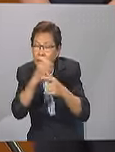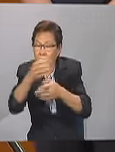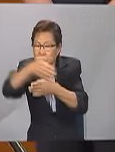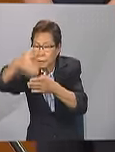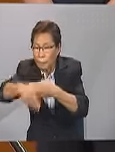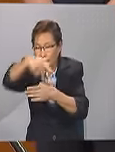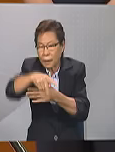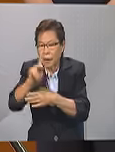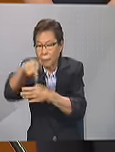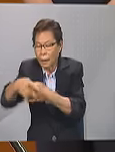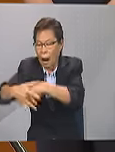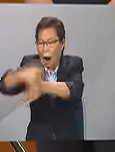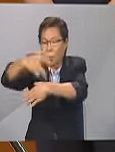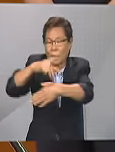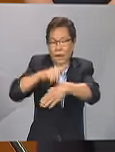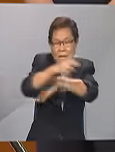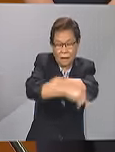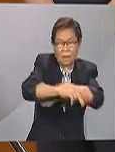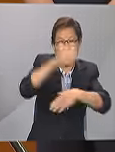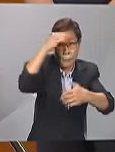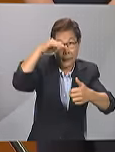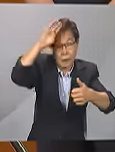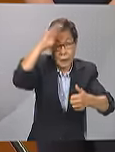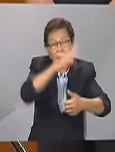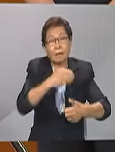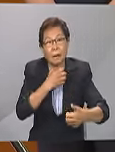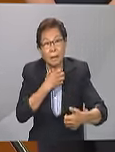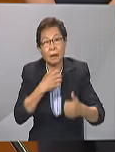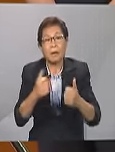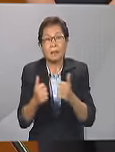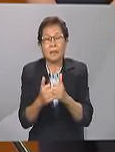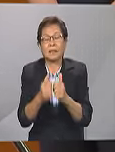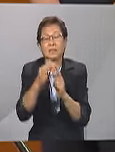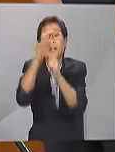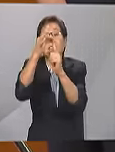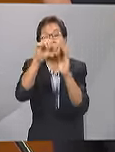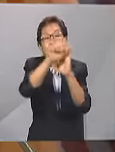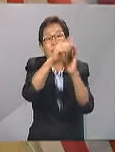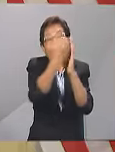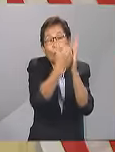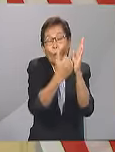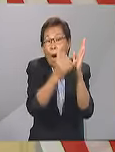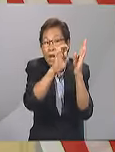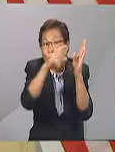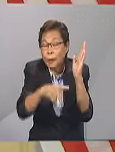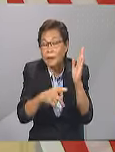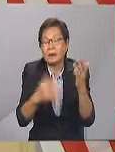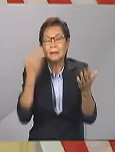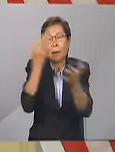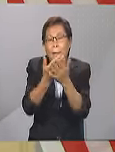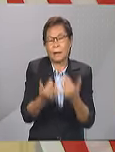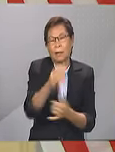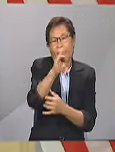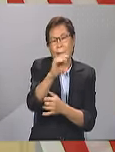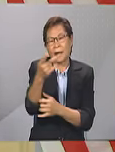menamatkan pipi lebih awal di negeri-negeri ini dengan sopita tentu dan kasih sekali ini MKN